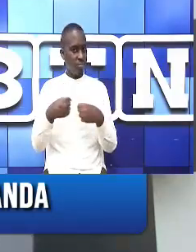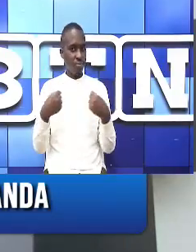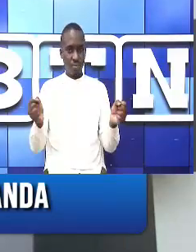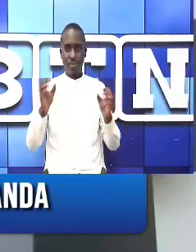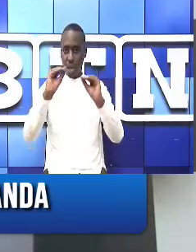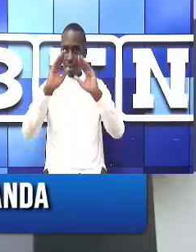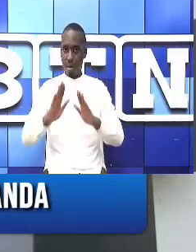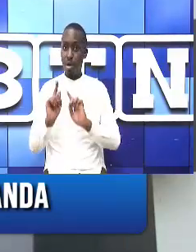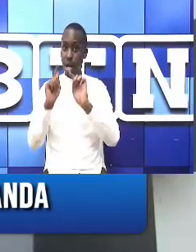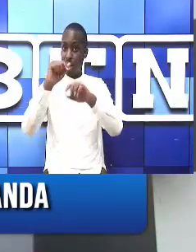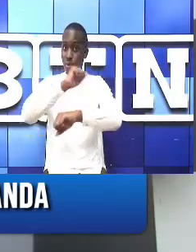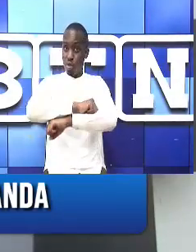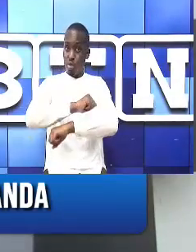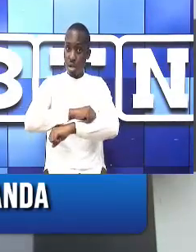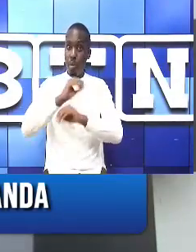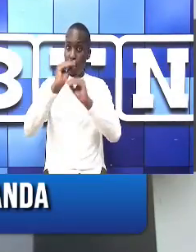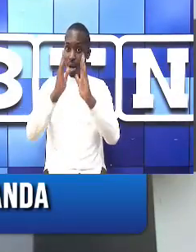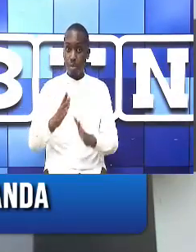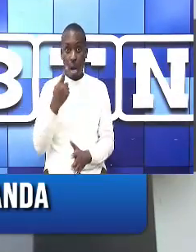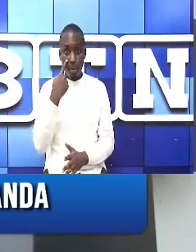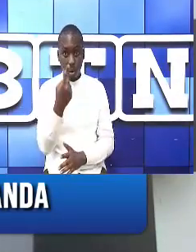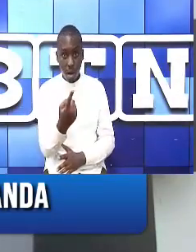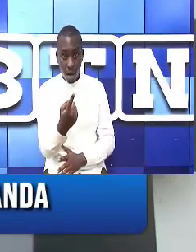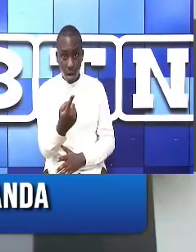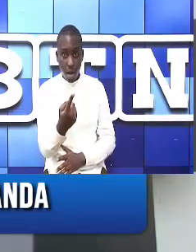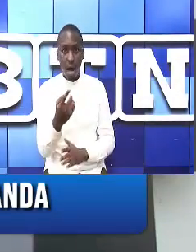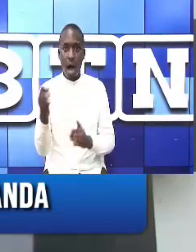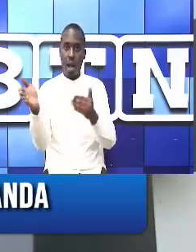abarimu najya ku ishuri ahubwo mwarimu yambona